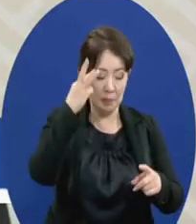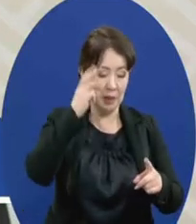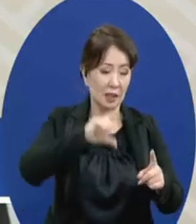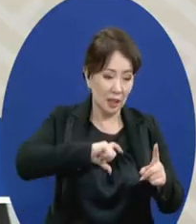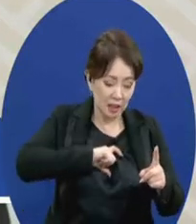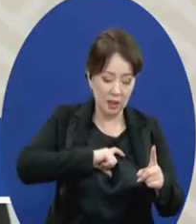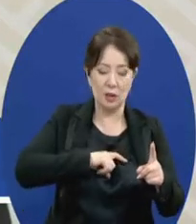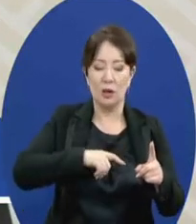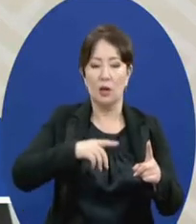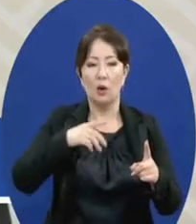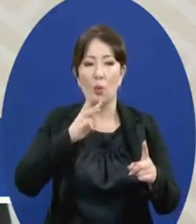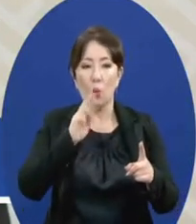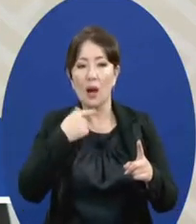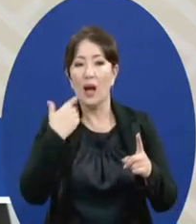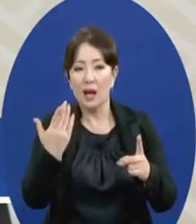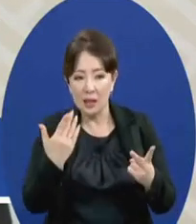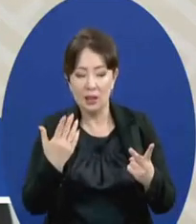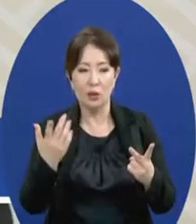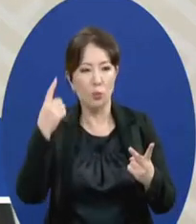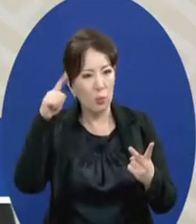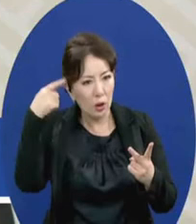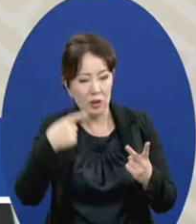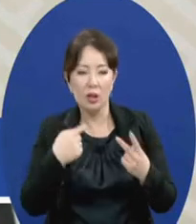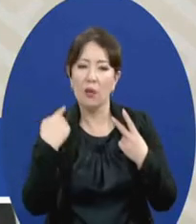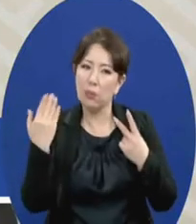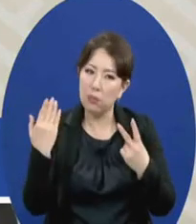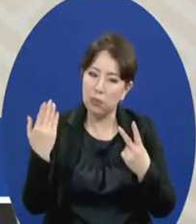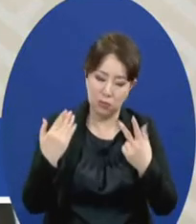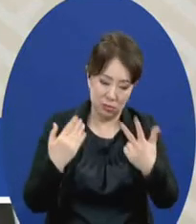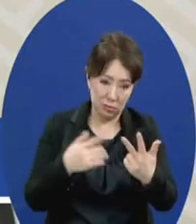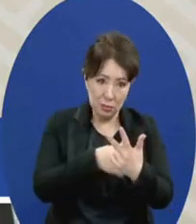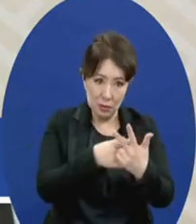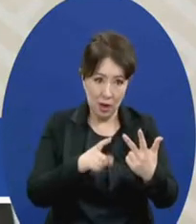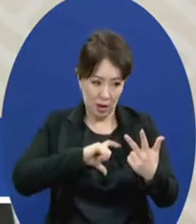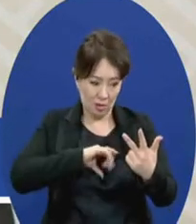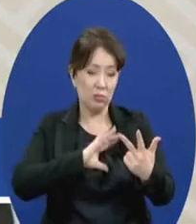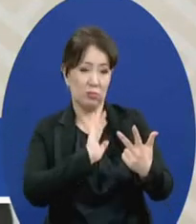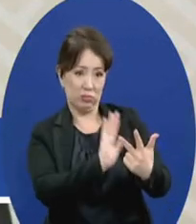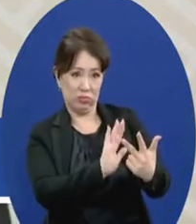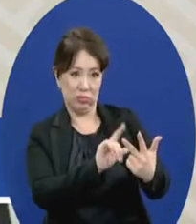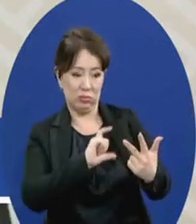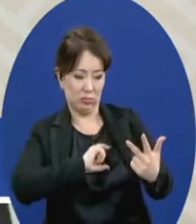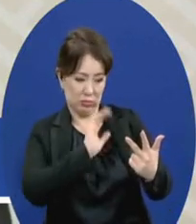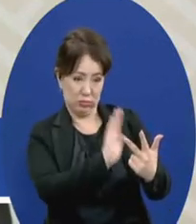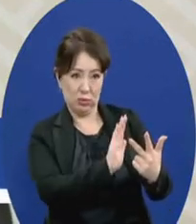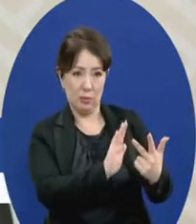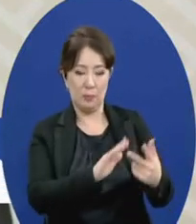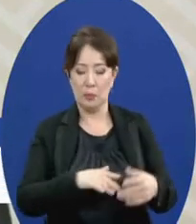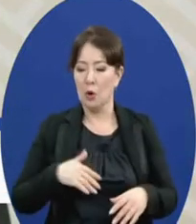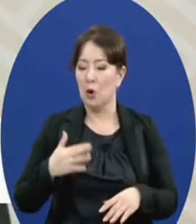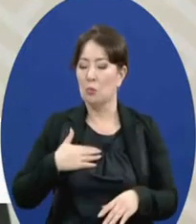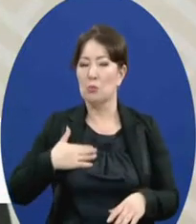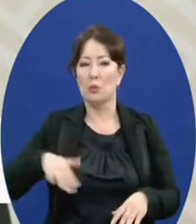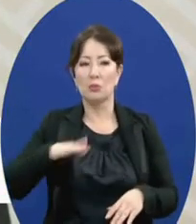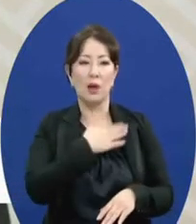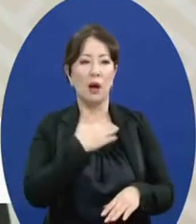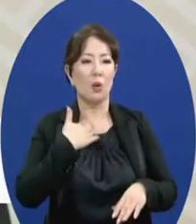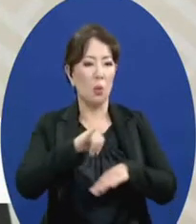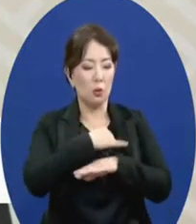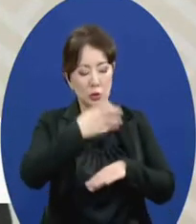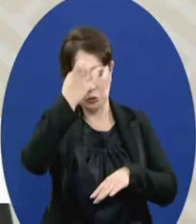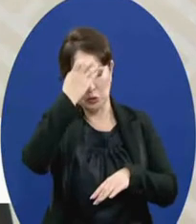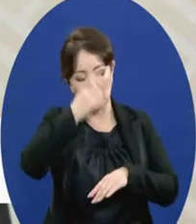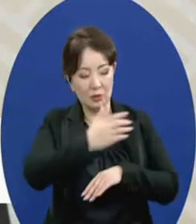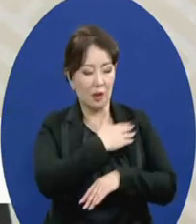үзэл бодлоо чөлөөтэй илэрхийлэх энэ эрхийг улс төрийн эрх мэдэл албан тушаалын байдлаа одоо илүү давуу байдлаа